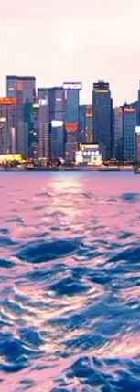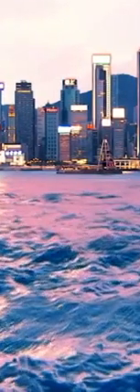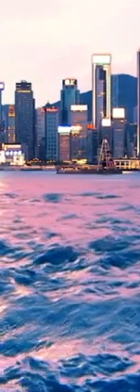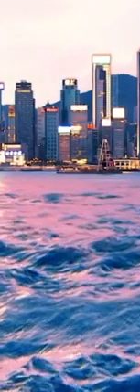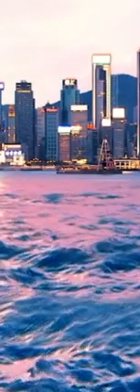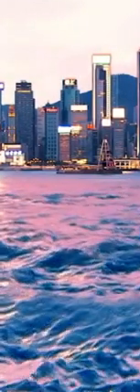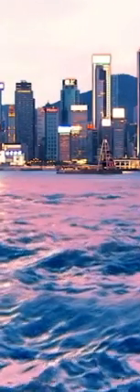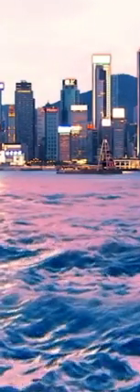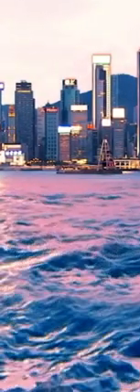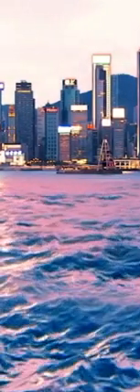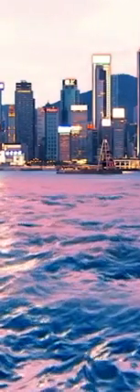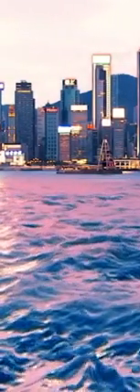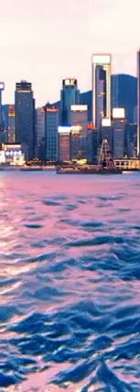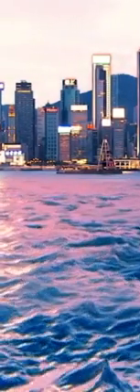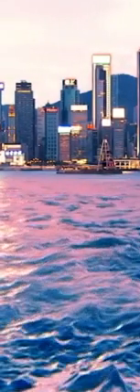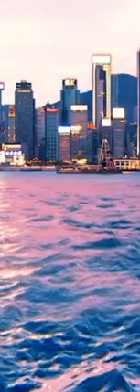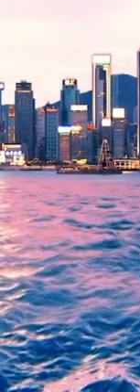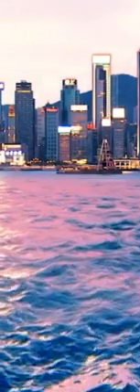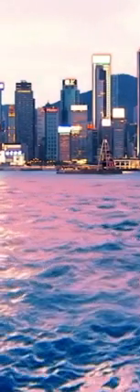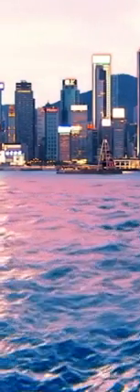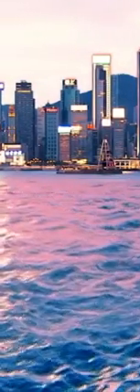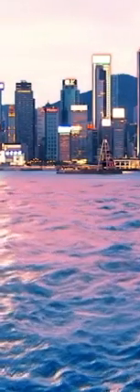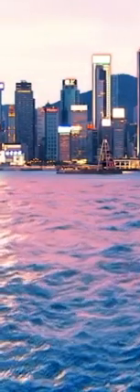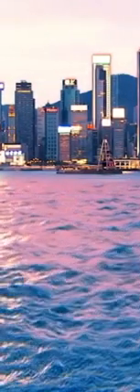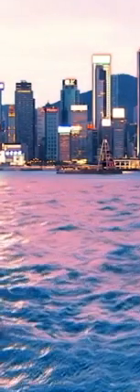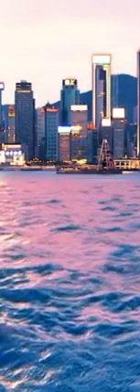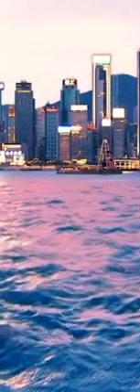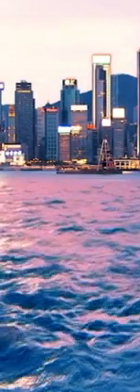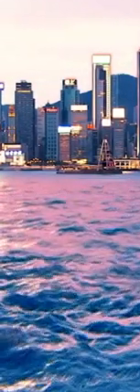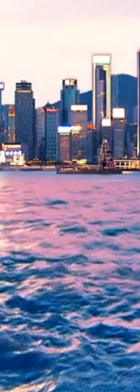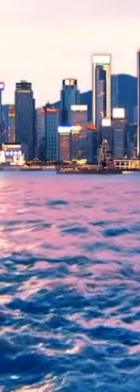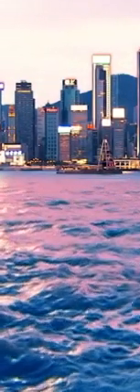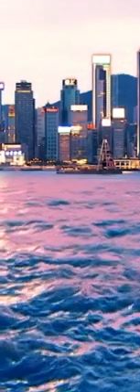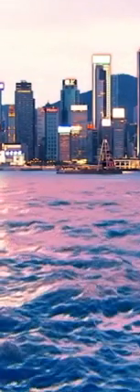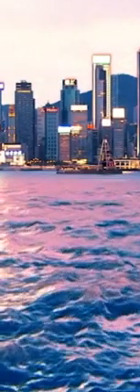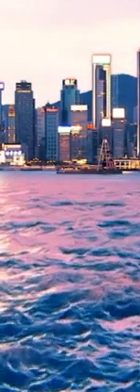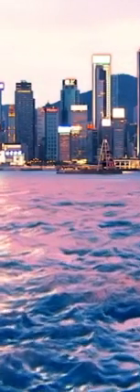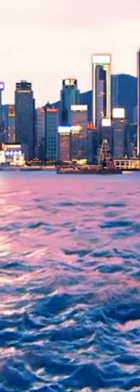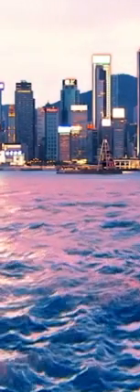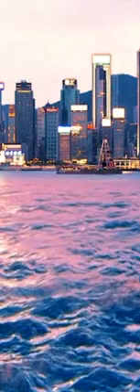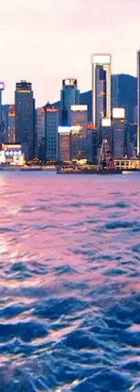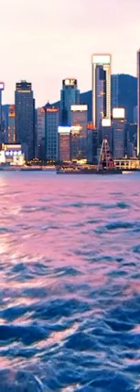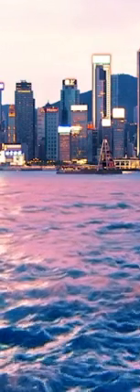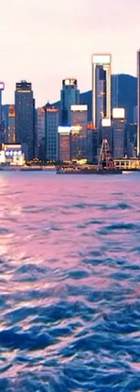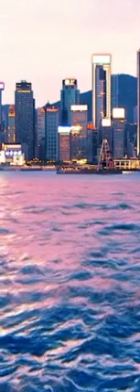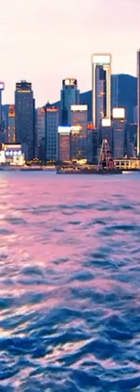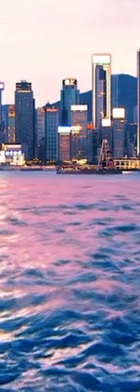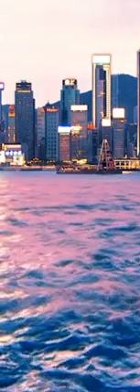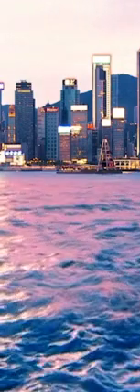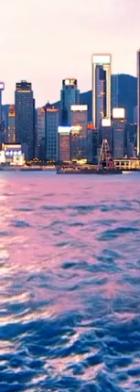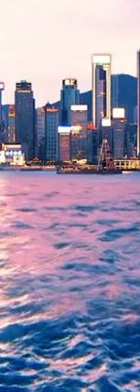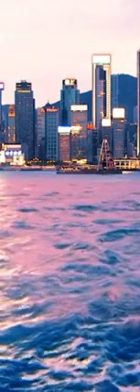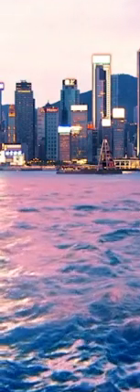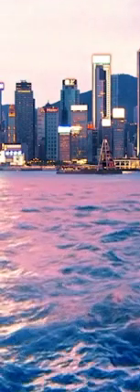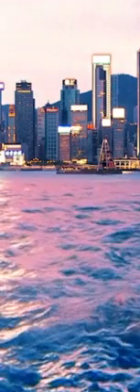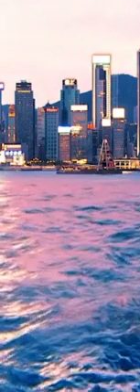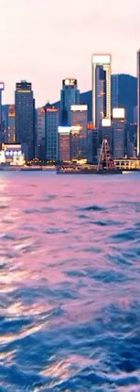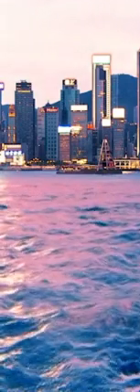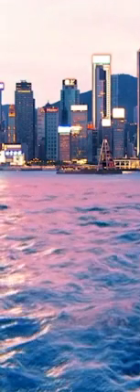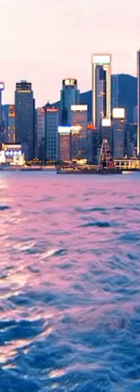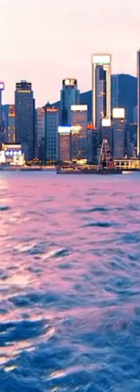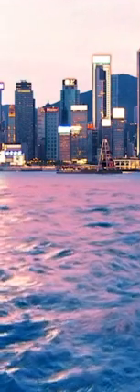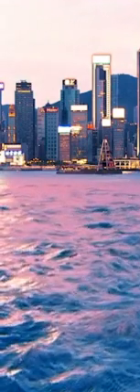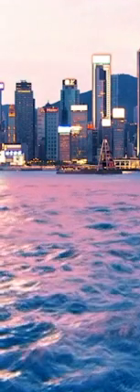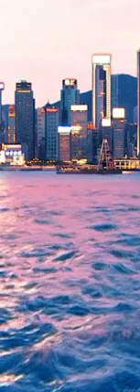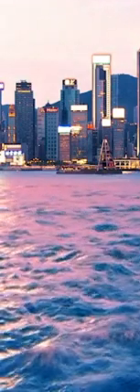一，當然警方要努力；第二咧，市民要守法。剛才亦都講增加警力啊，議員提出